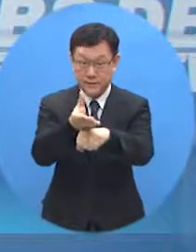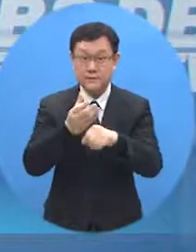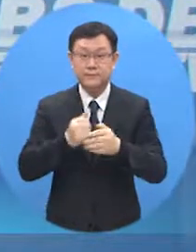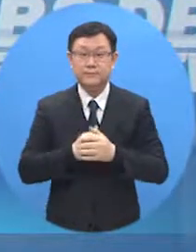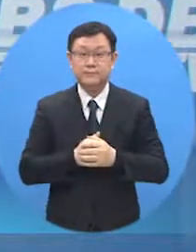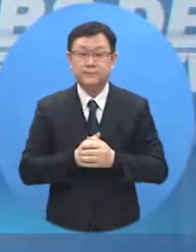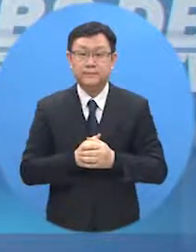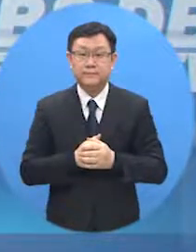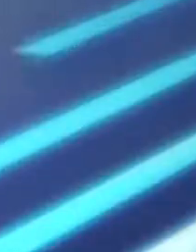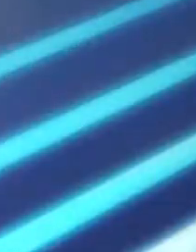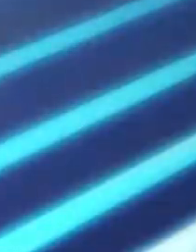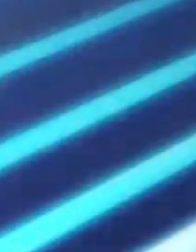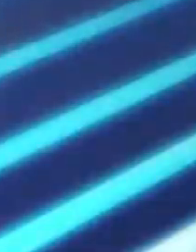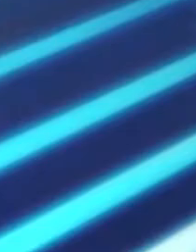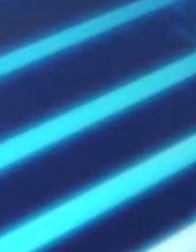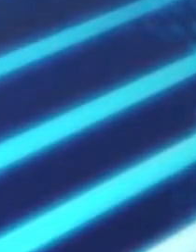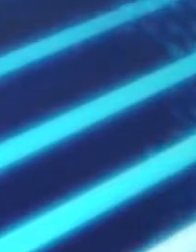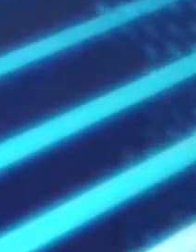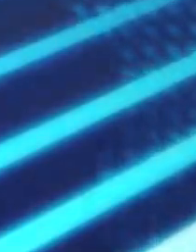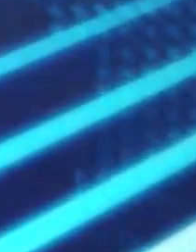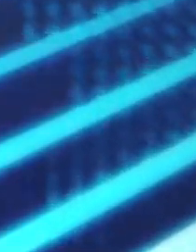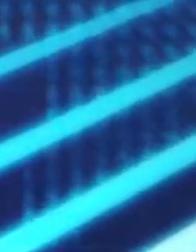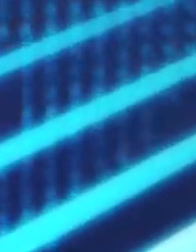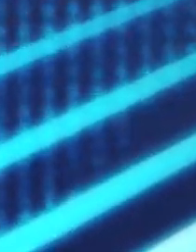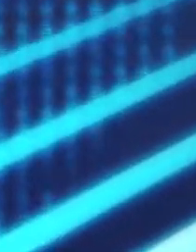첫 소식입니다.